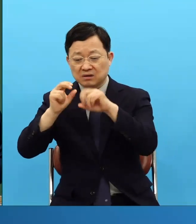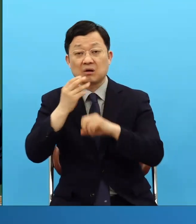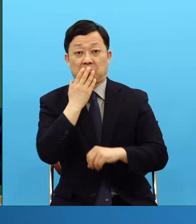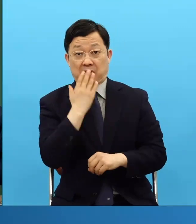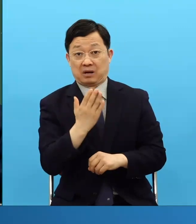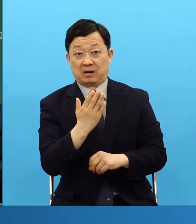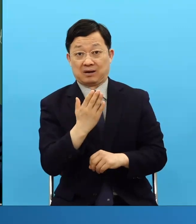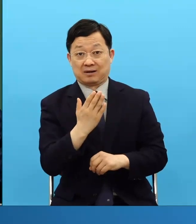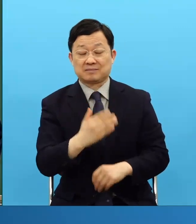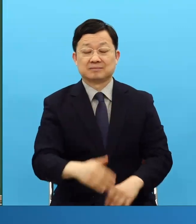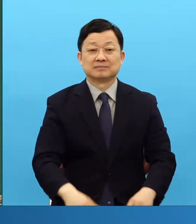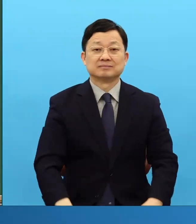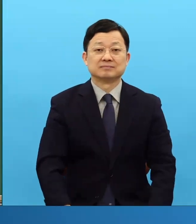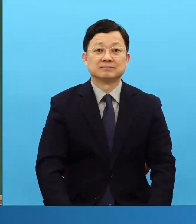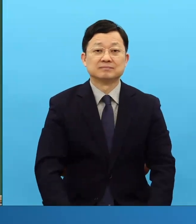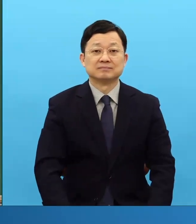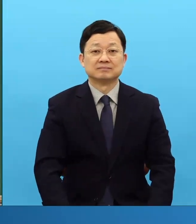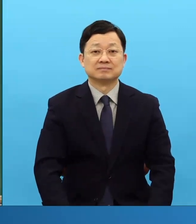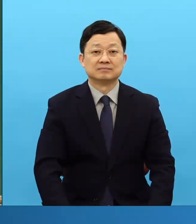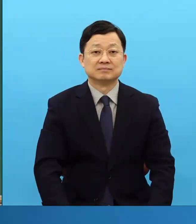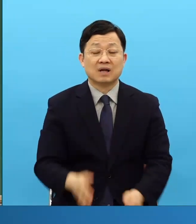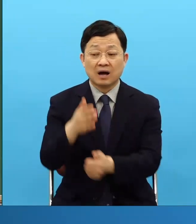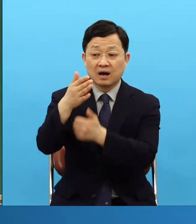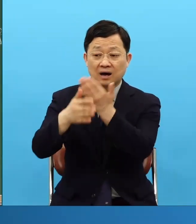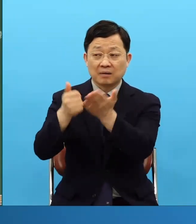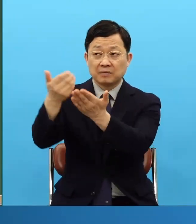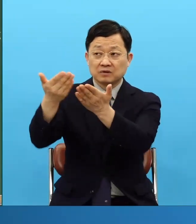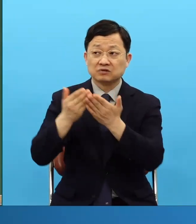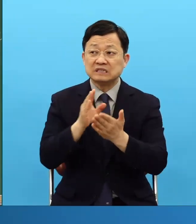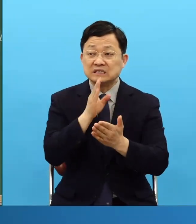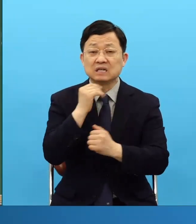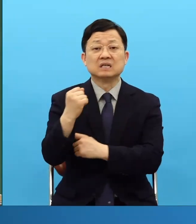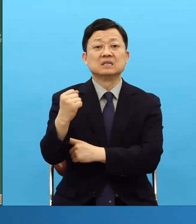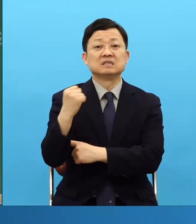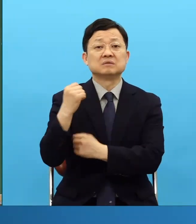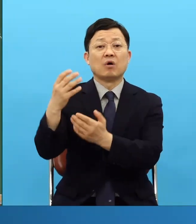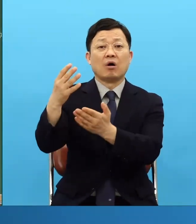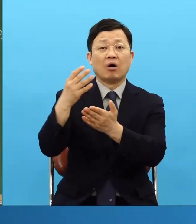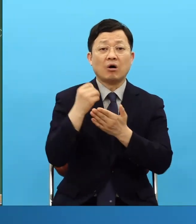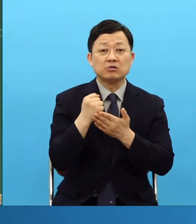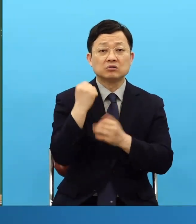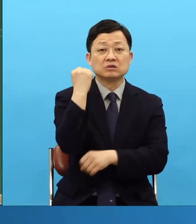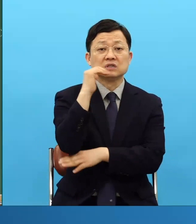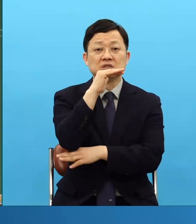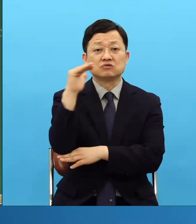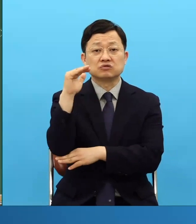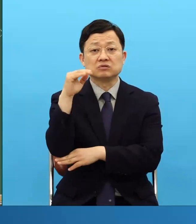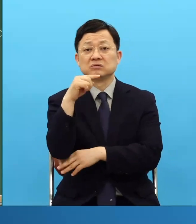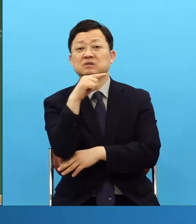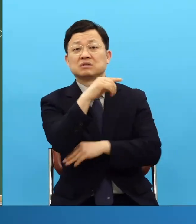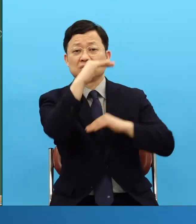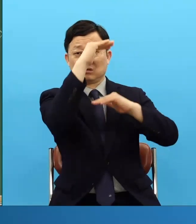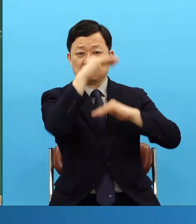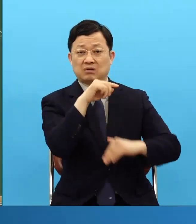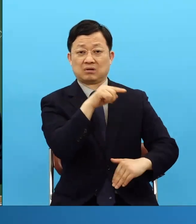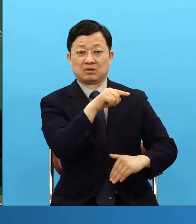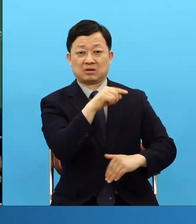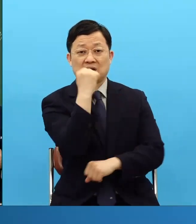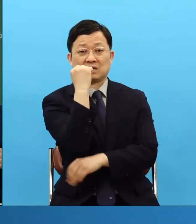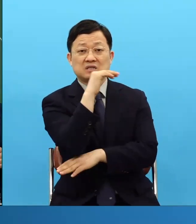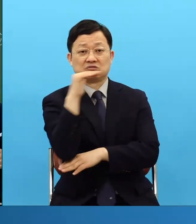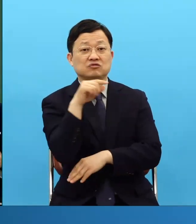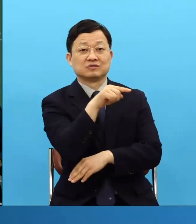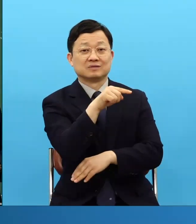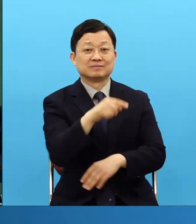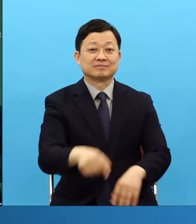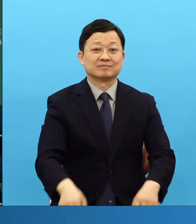그래서 하나님 주시는 진짜 힘을 얻는 이 기준이요. 이게 지금 나오고 있습니다. And so now we're talking about our standards of how we can really